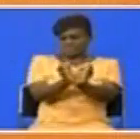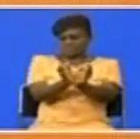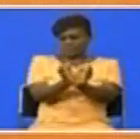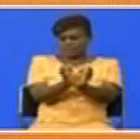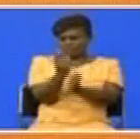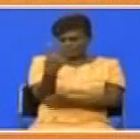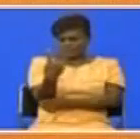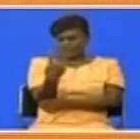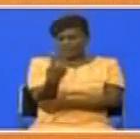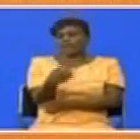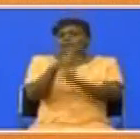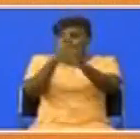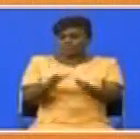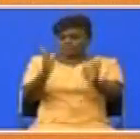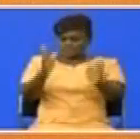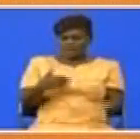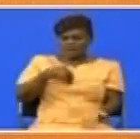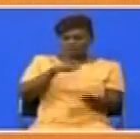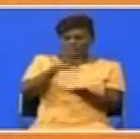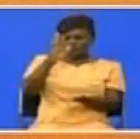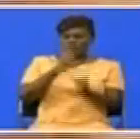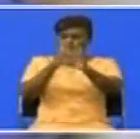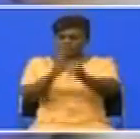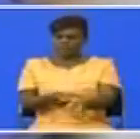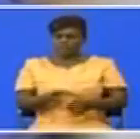tukio hilo. Victor Gale na taarifa zaidi.